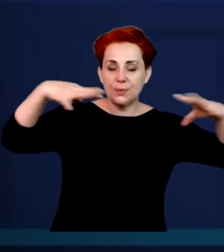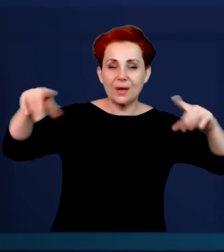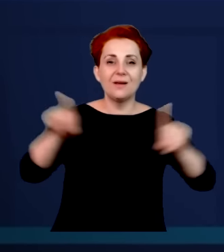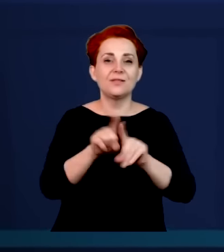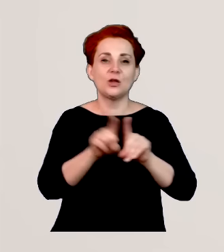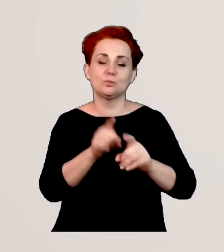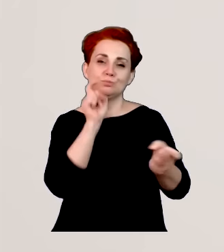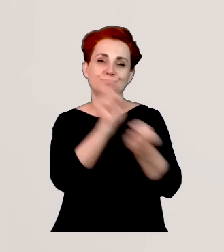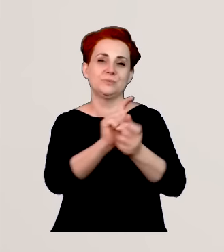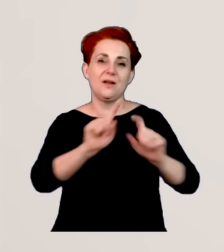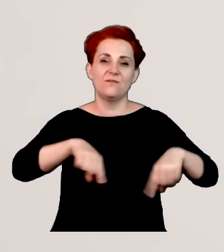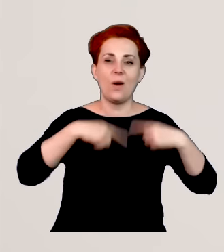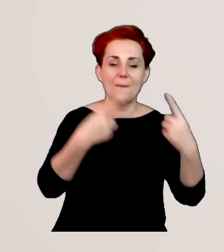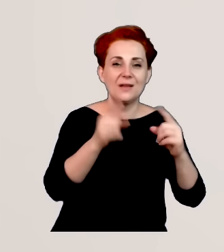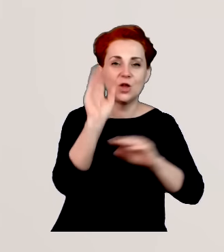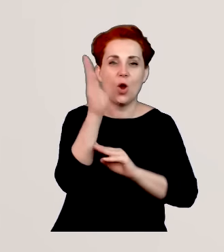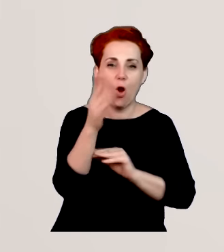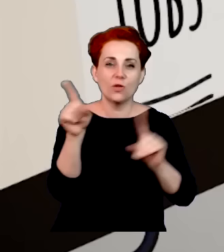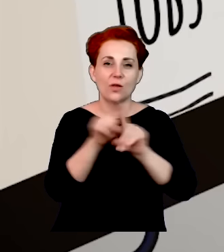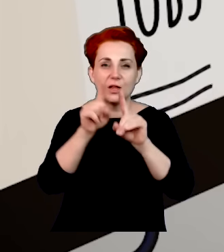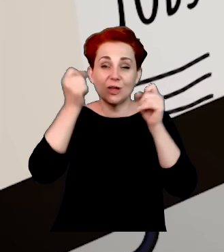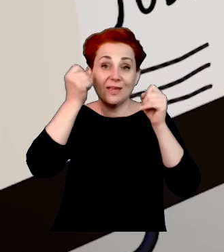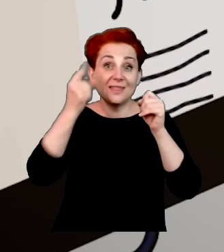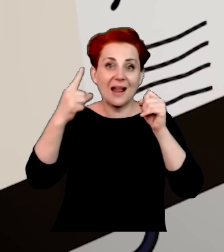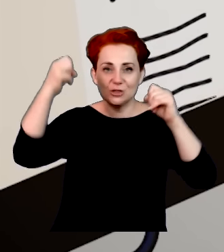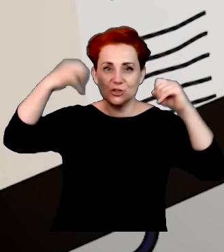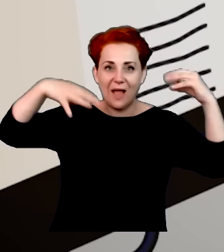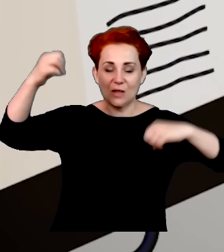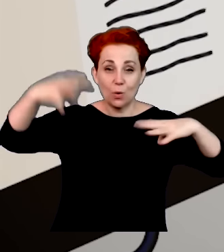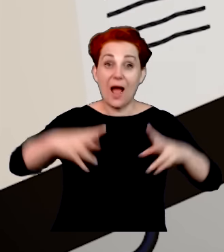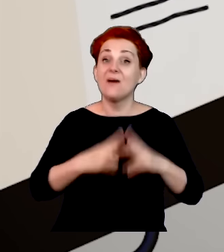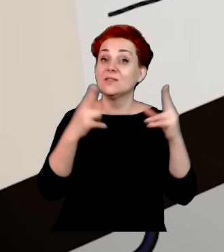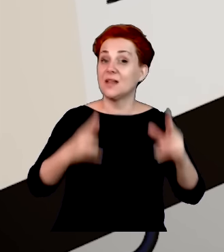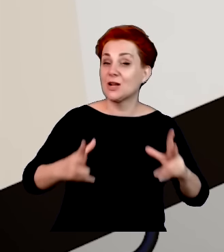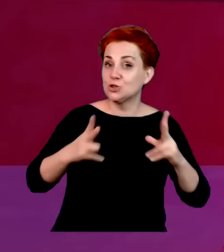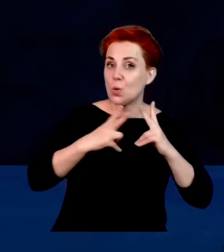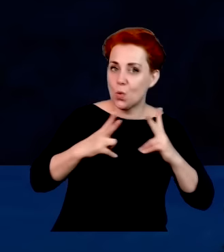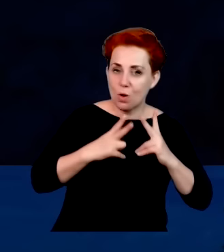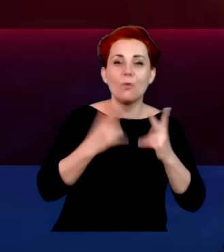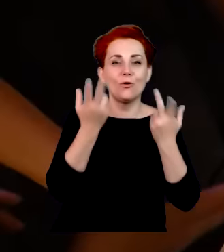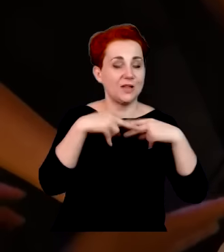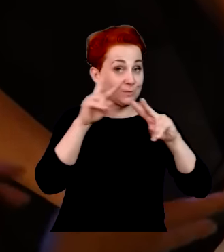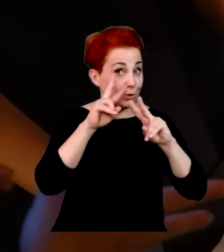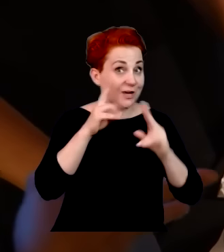czy inteligentne oświetlenie wewnętrzne. Niespodzianki podczas urlopu? Tylko te pozytywne.